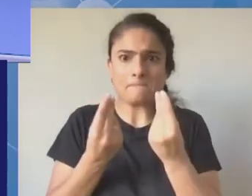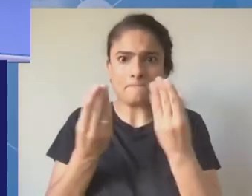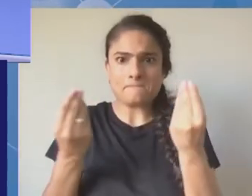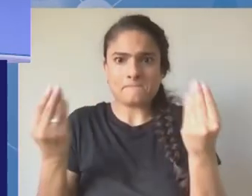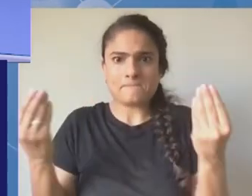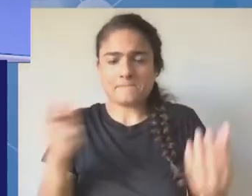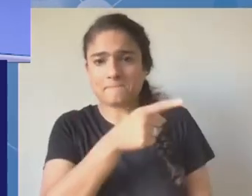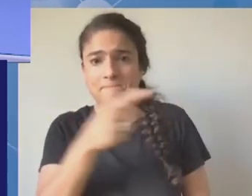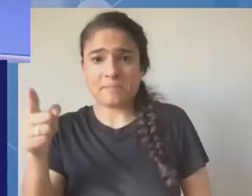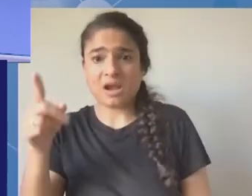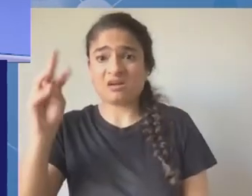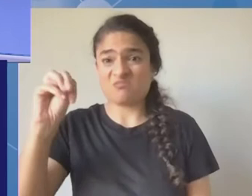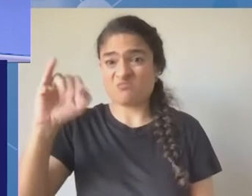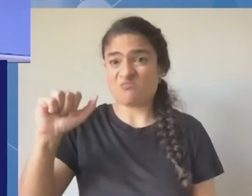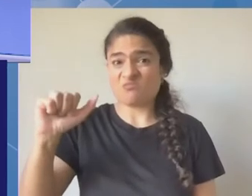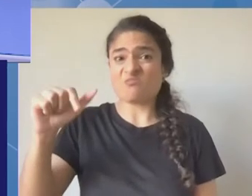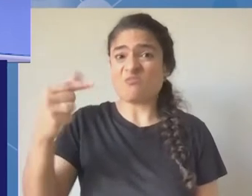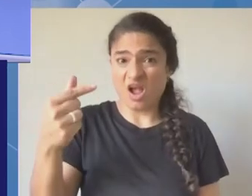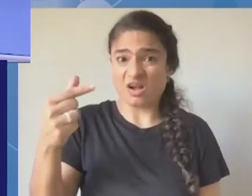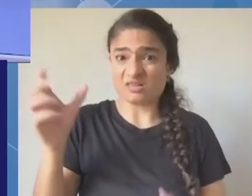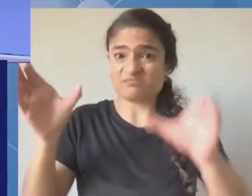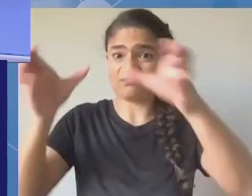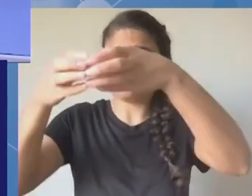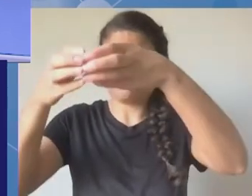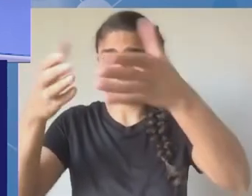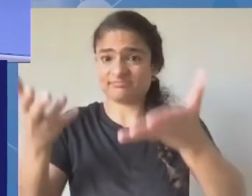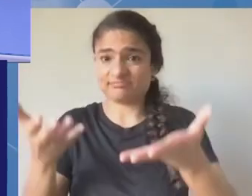比方在很多主要的板块上，